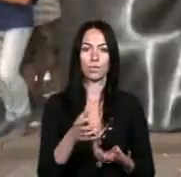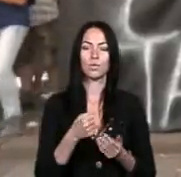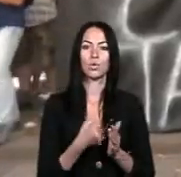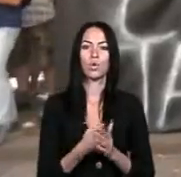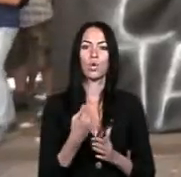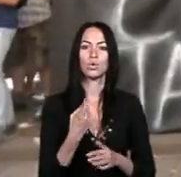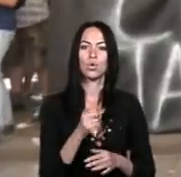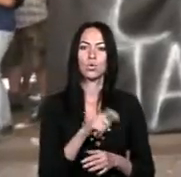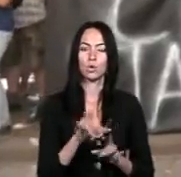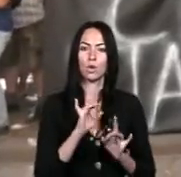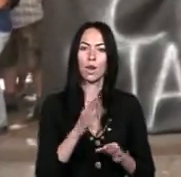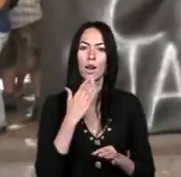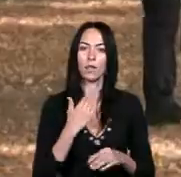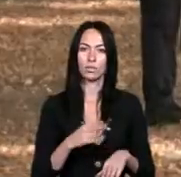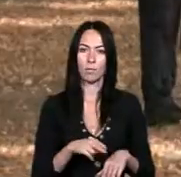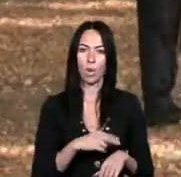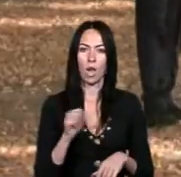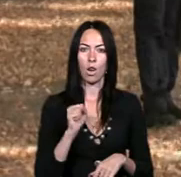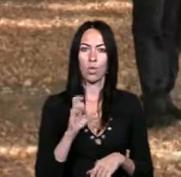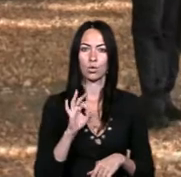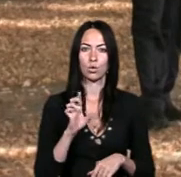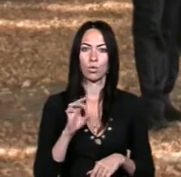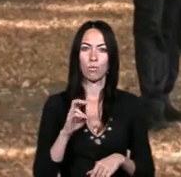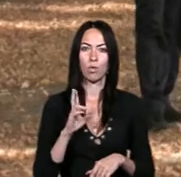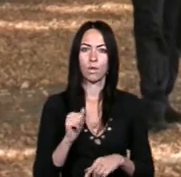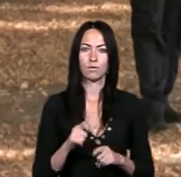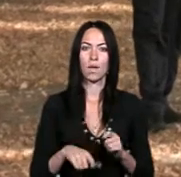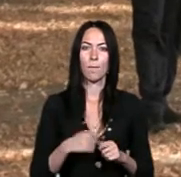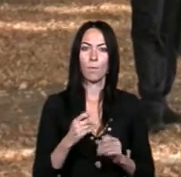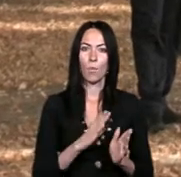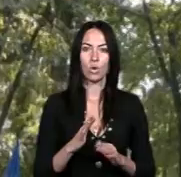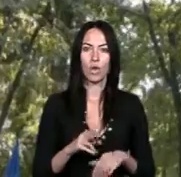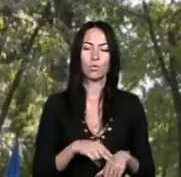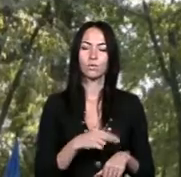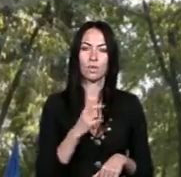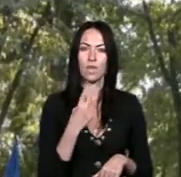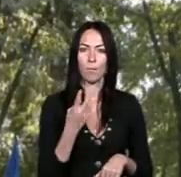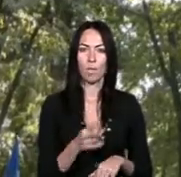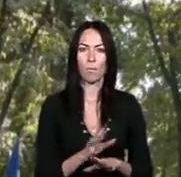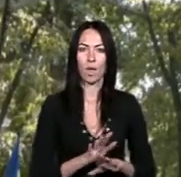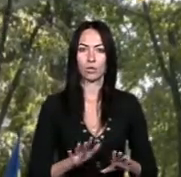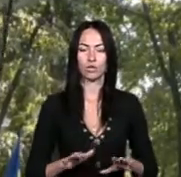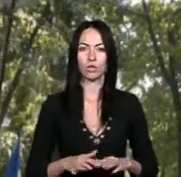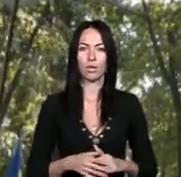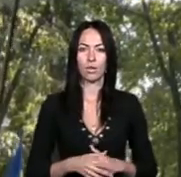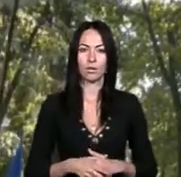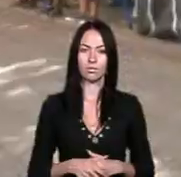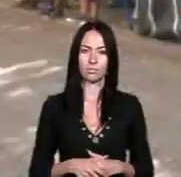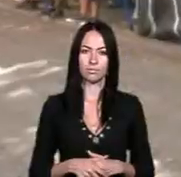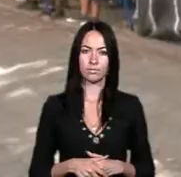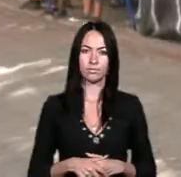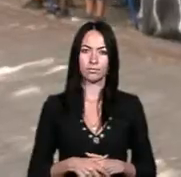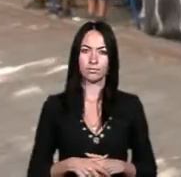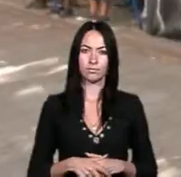людей, розповіла речниця поліції Альона Соболевська. Порушень порядку силовики не побачили. Дмитро Гребінник, Дмитро Денисов. Новини